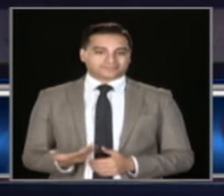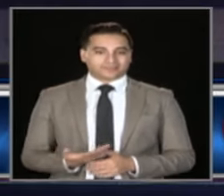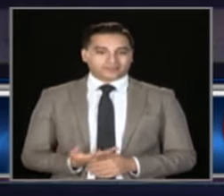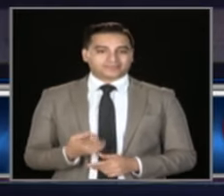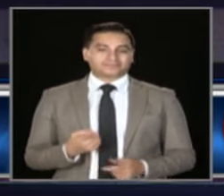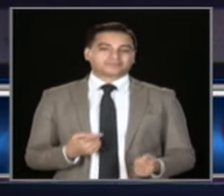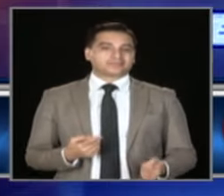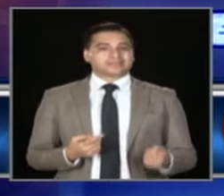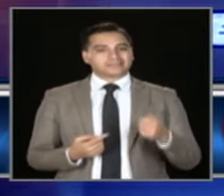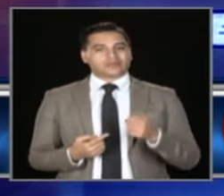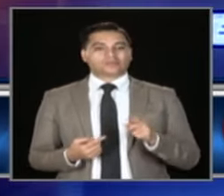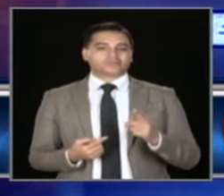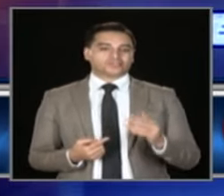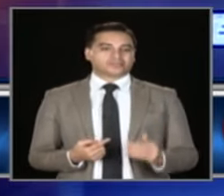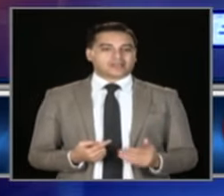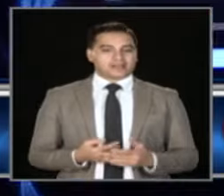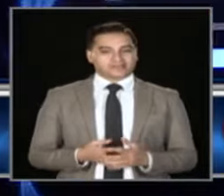نزود مش